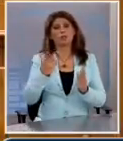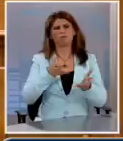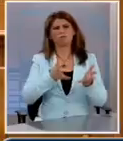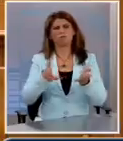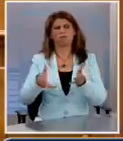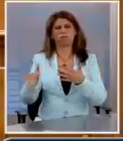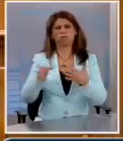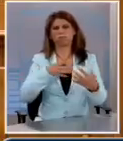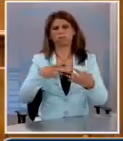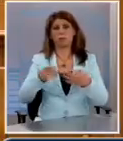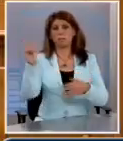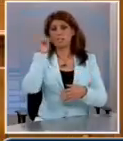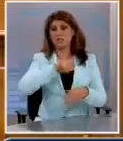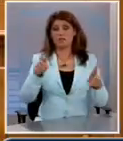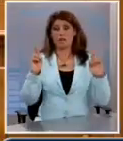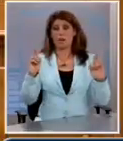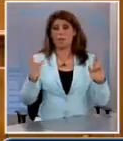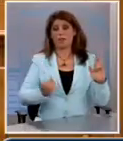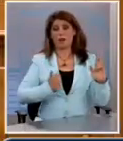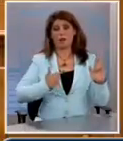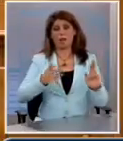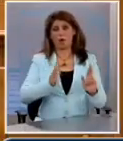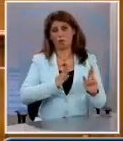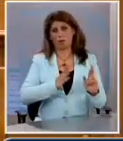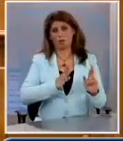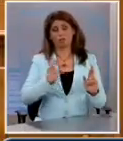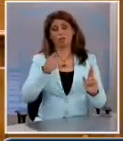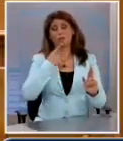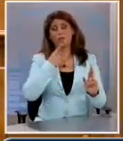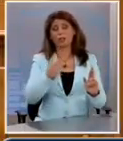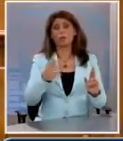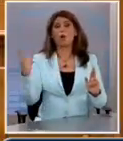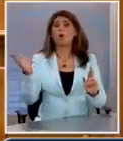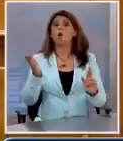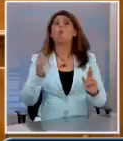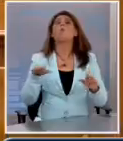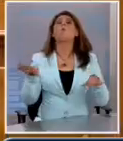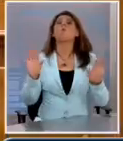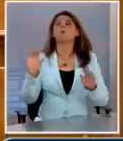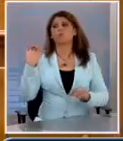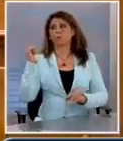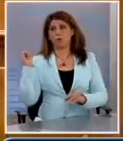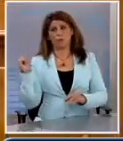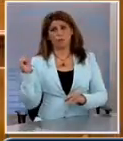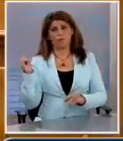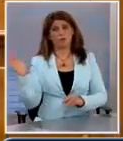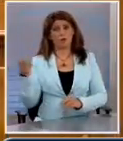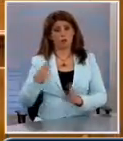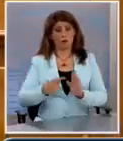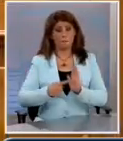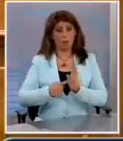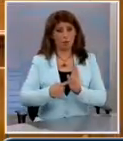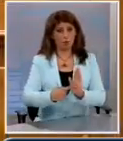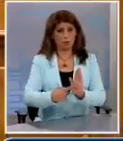εξαπατούσατε με ψεύτικες ελπίδες τους νέους ανθρώπους. Και δεν τη μιλήσατε ούτε καν προχθές, όταν